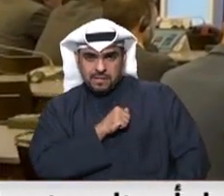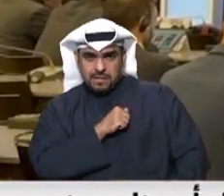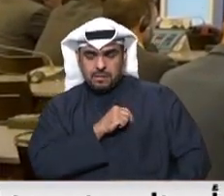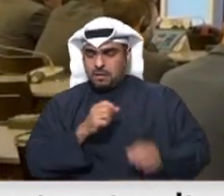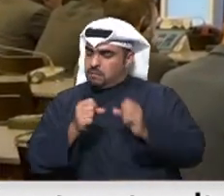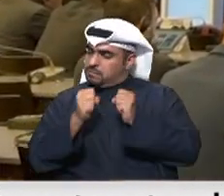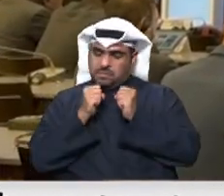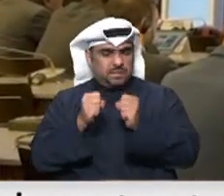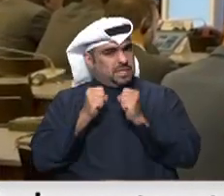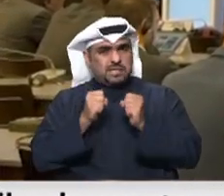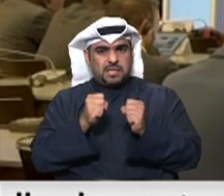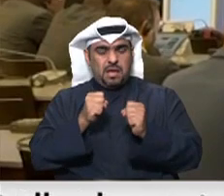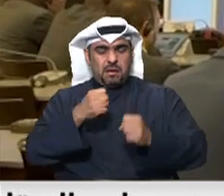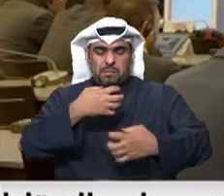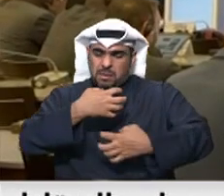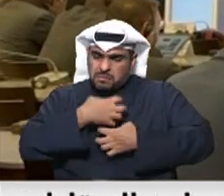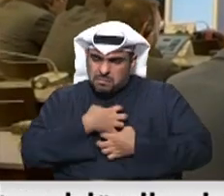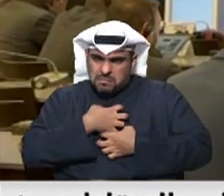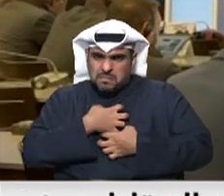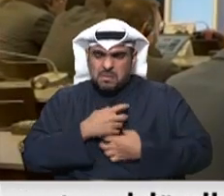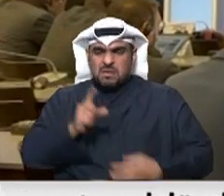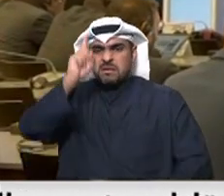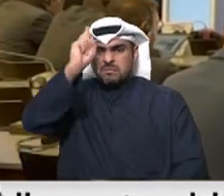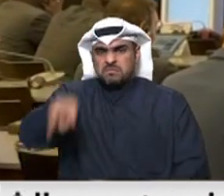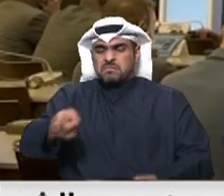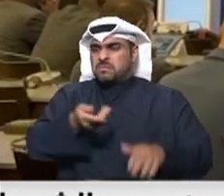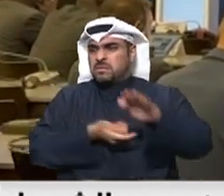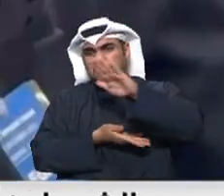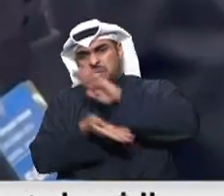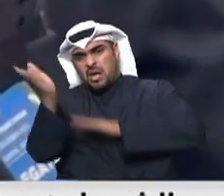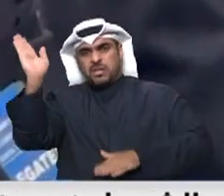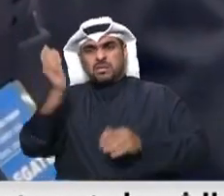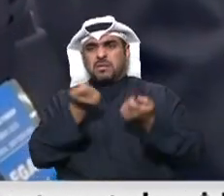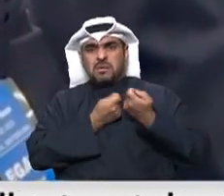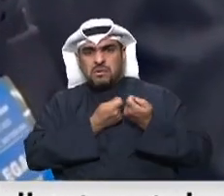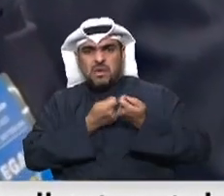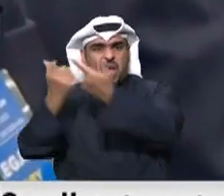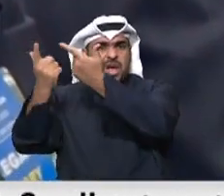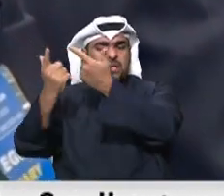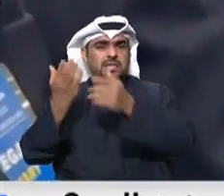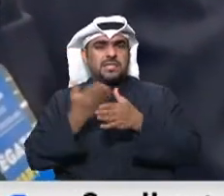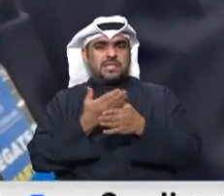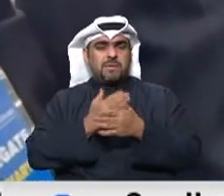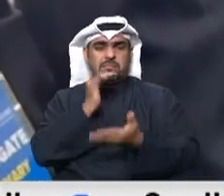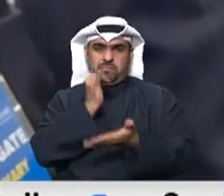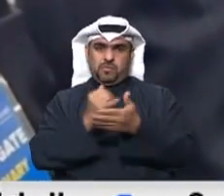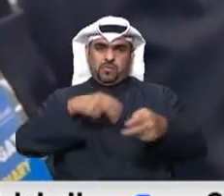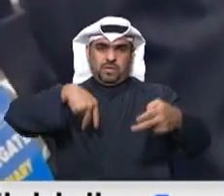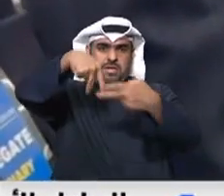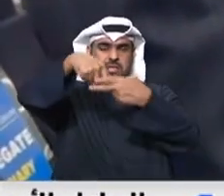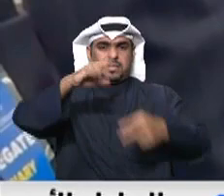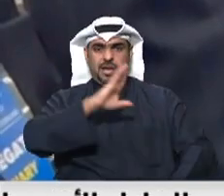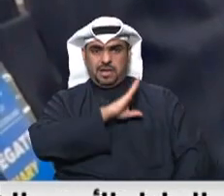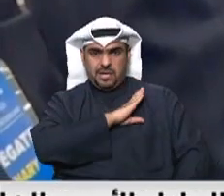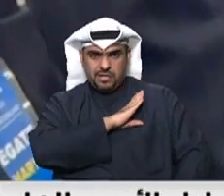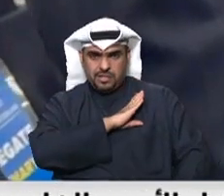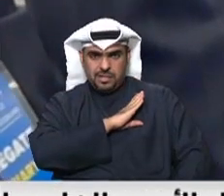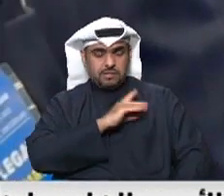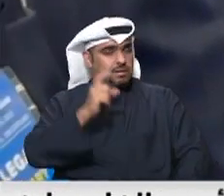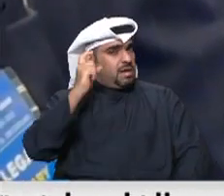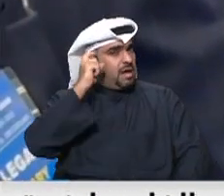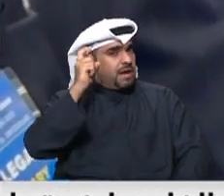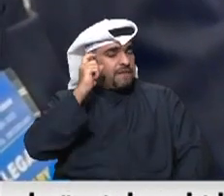مؤلم وتهجير قسري وعنف ممنهج من قبل قوات الاحتلال الإسرائيلية هو أمر مرفوض